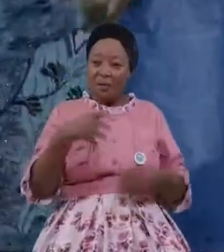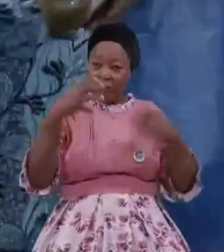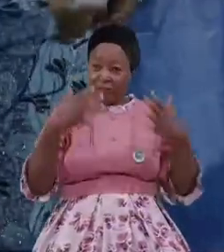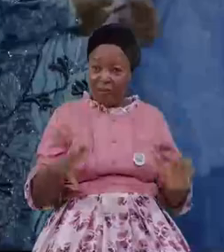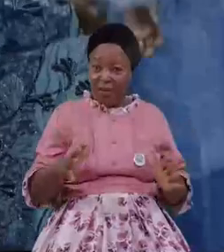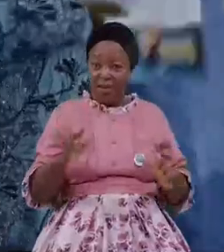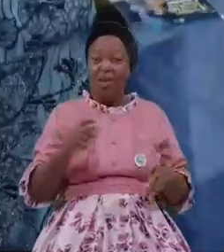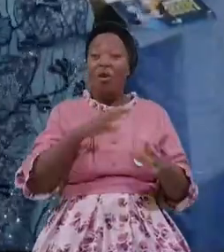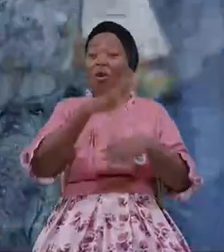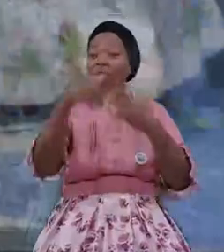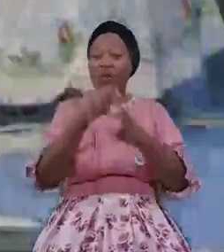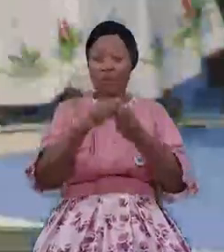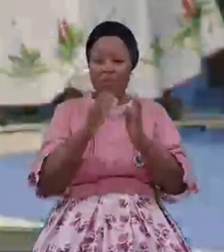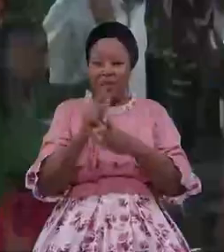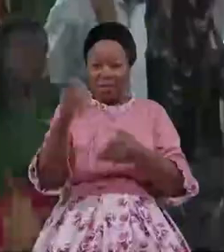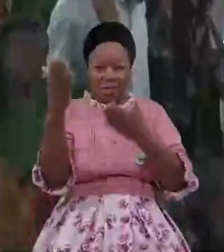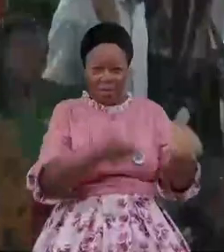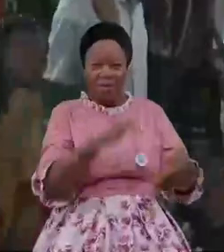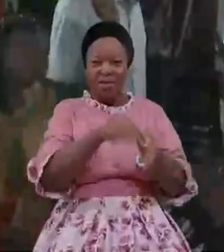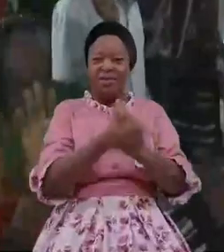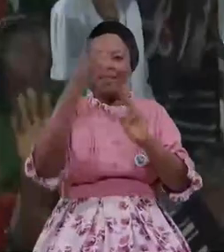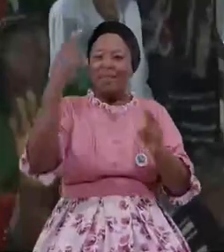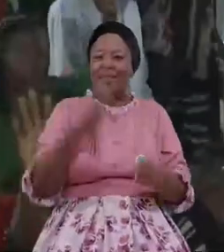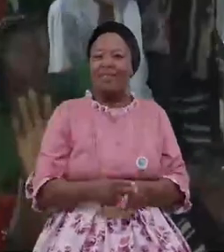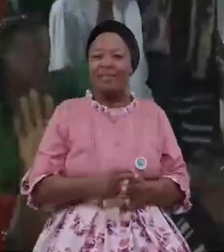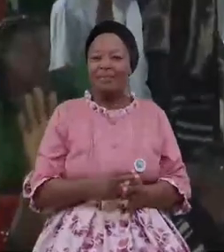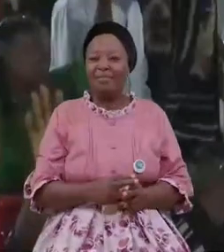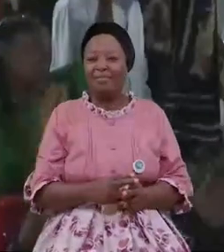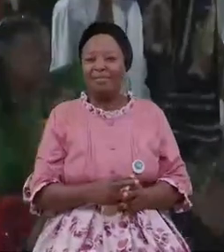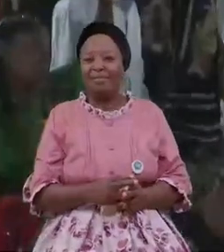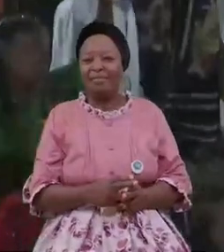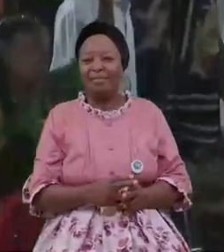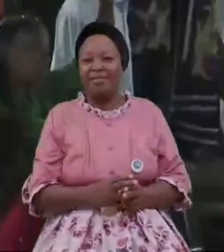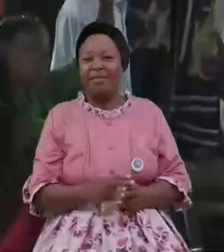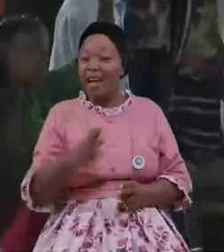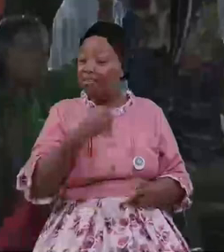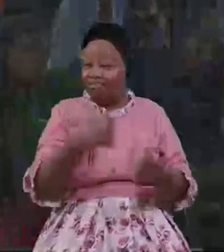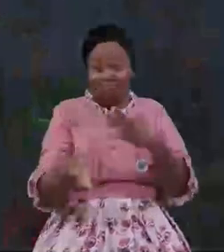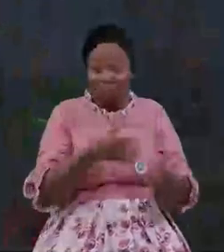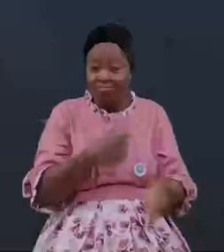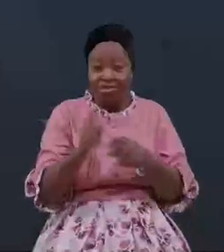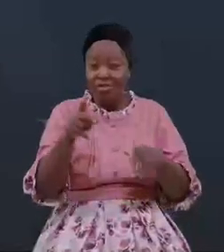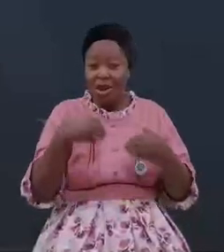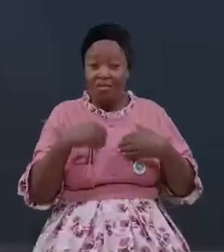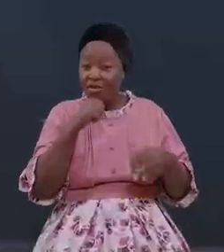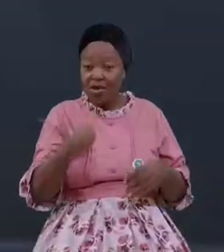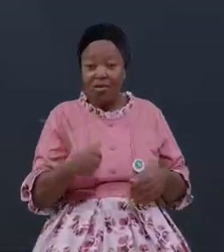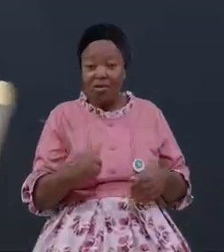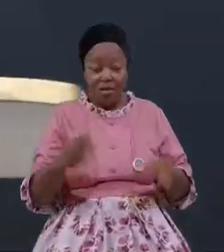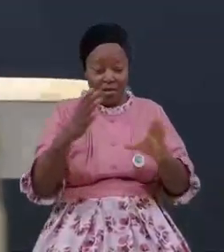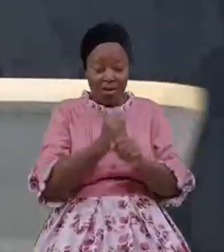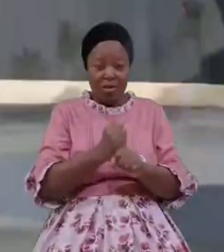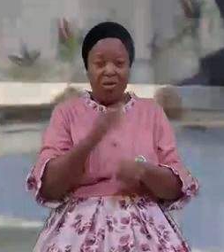parachever il va il va terminer avec les problèmes que vous avez amenés et quel que soit ce que vous n'avez pas